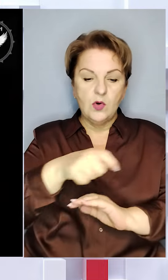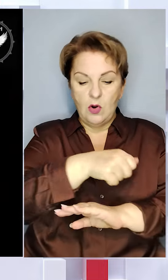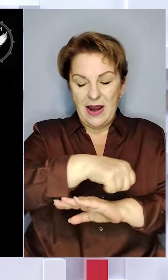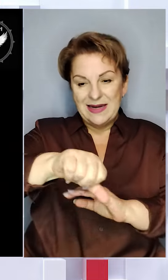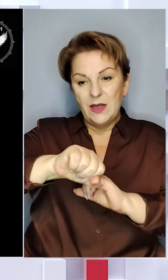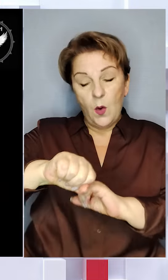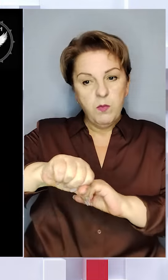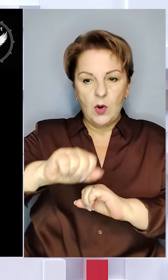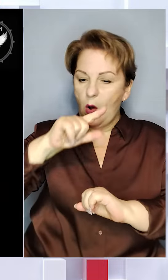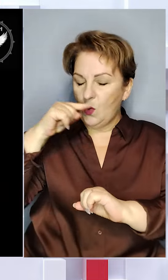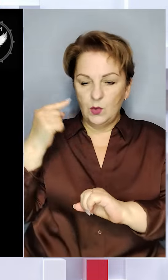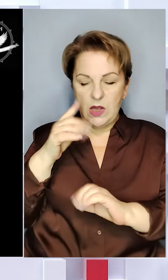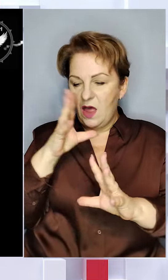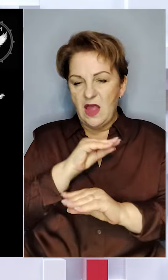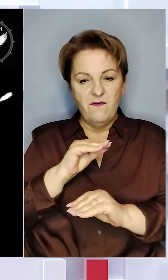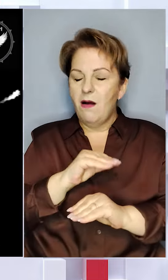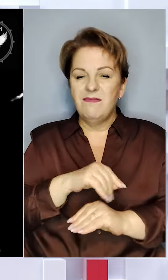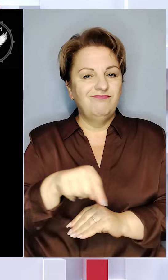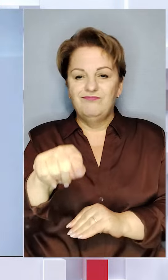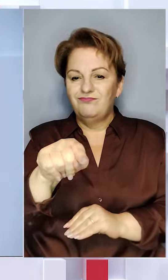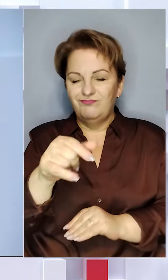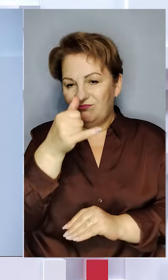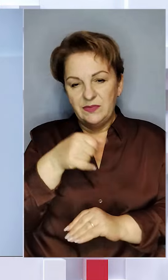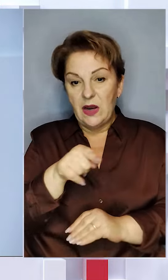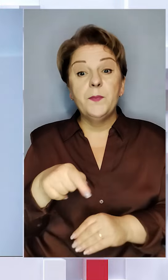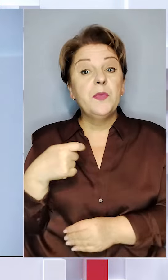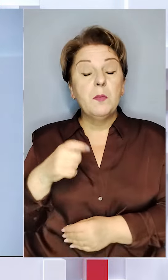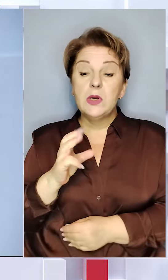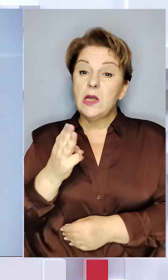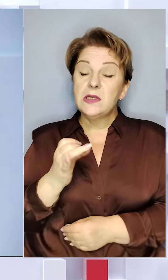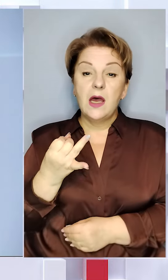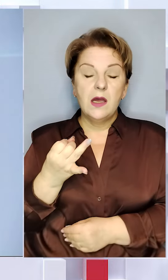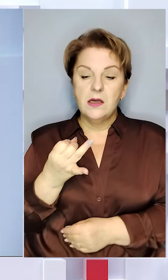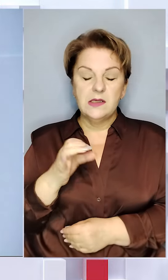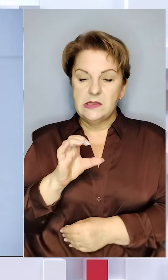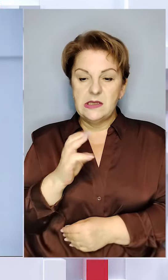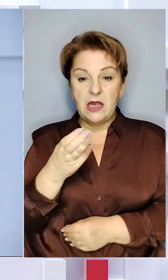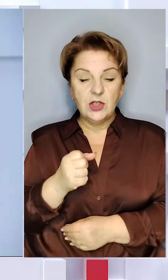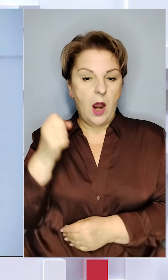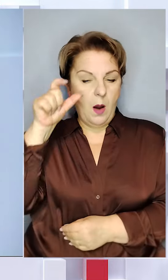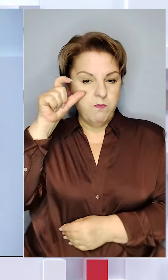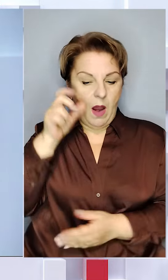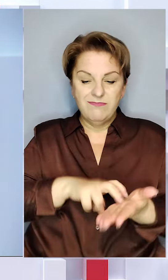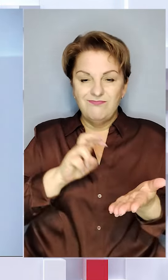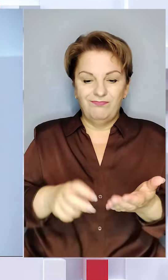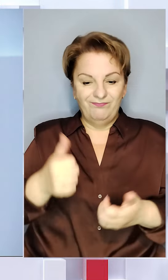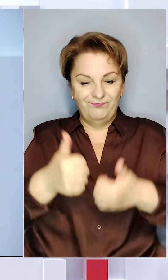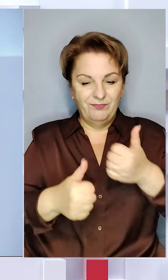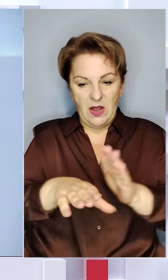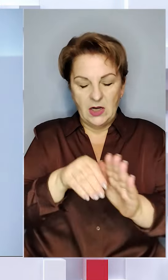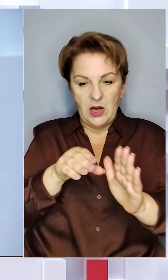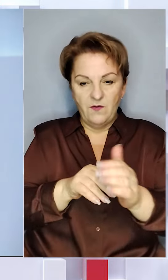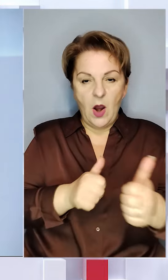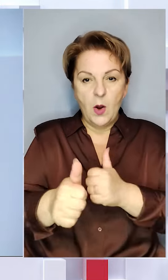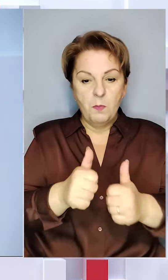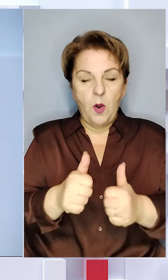лінію оборони росіянам не вдається ніде. Президент США Джо Байден вийшов із передвиборчих перегонів.